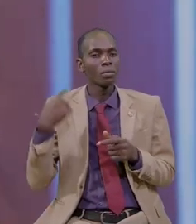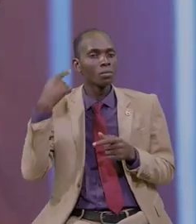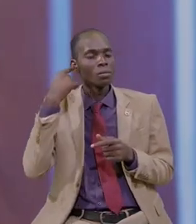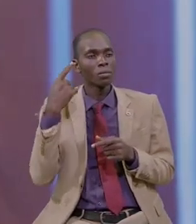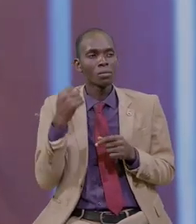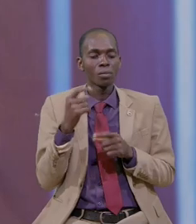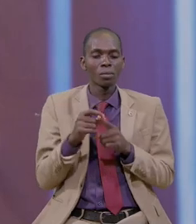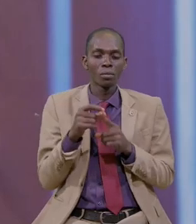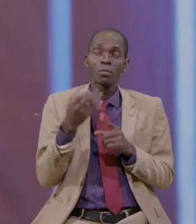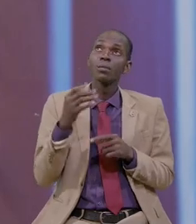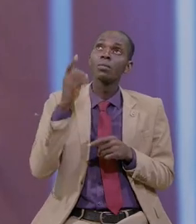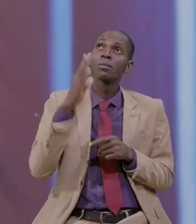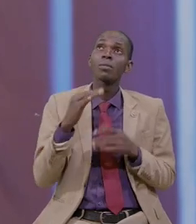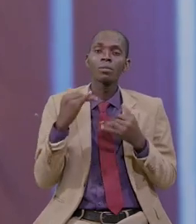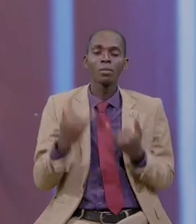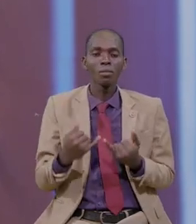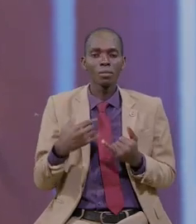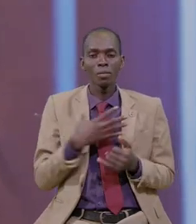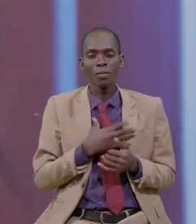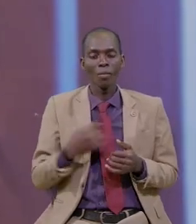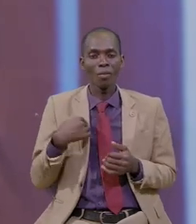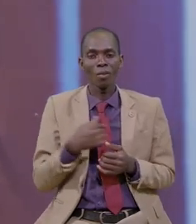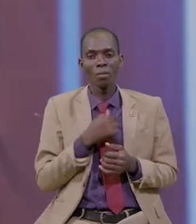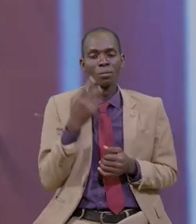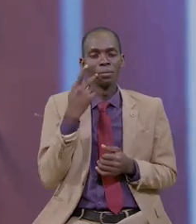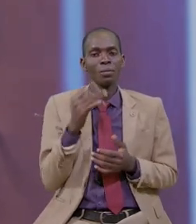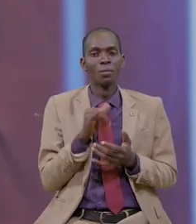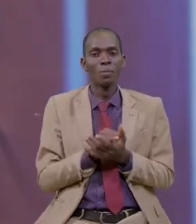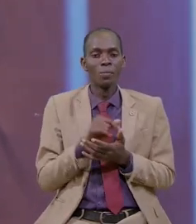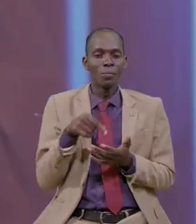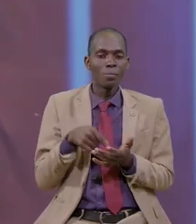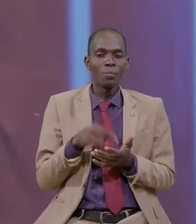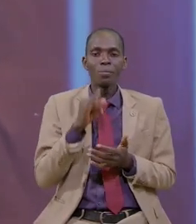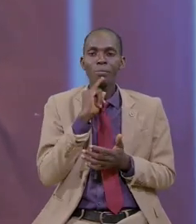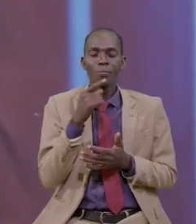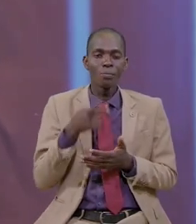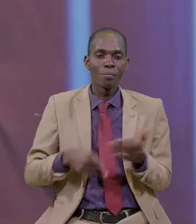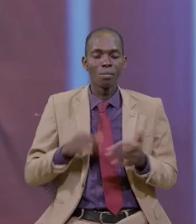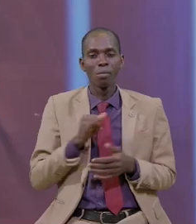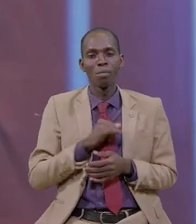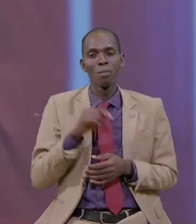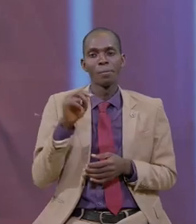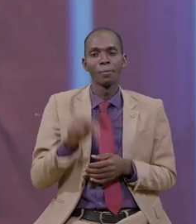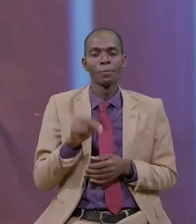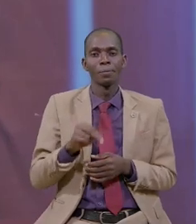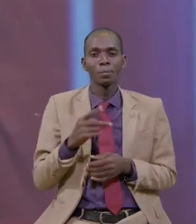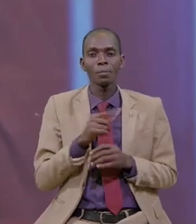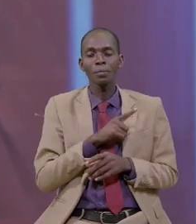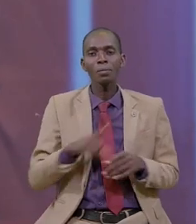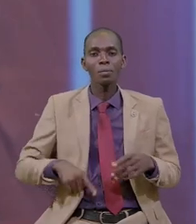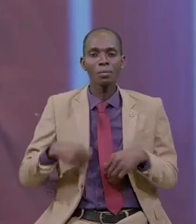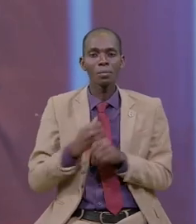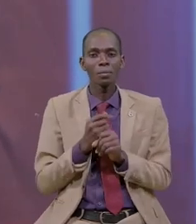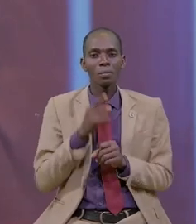Comme j'écoute la parole de Dieu maintenant, et que je réalise que c'est ce que je n'ai pas, que le